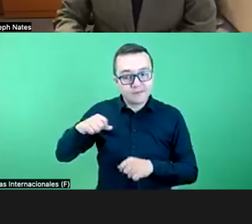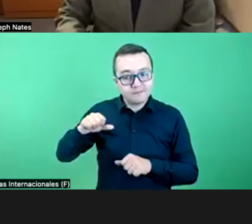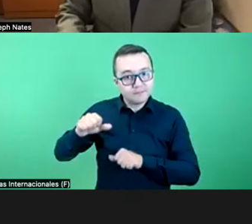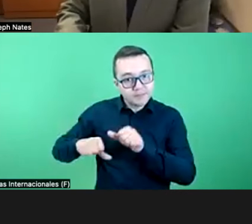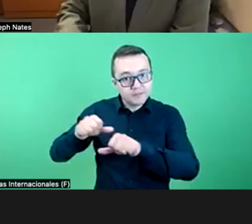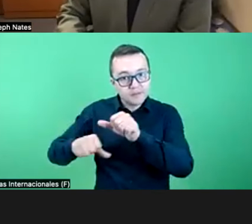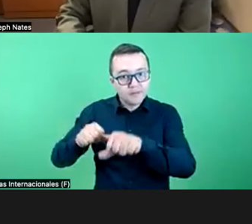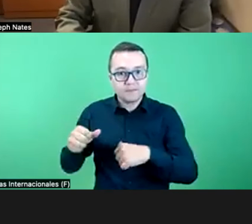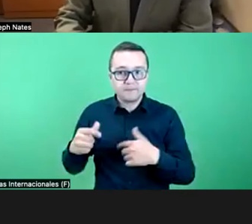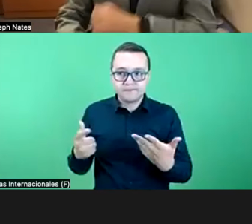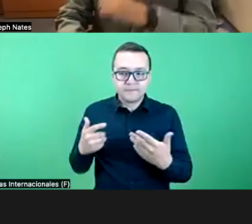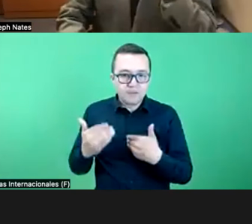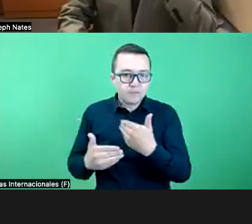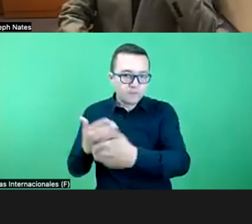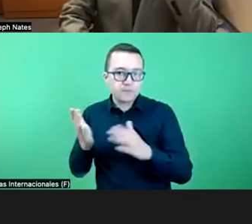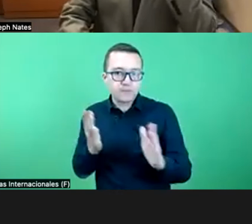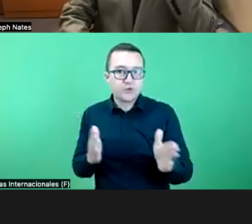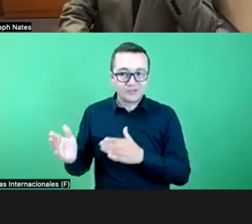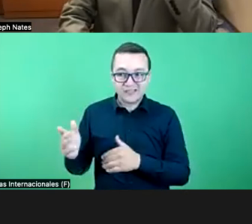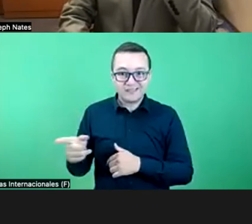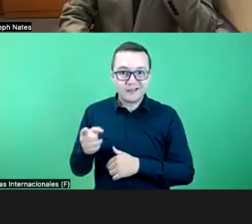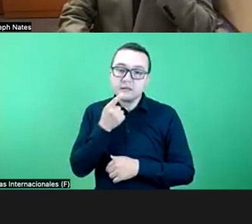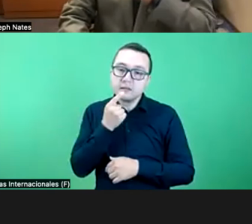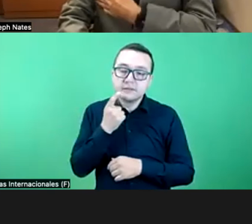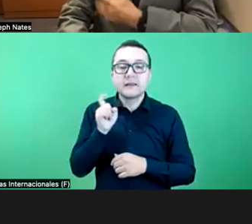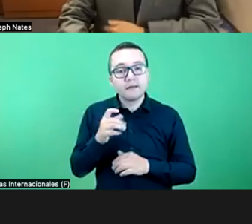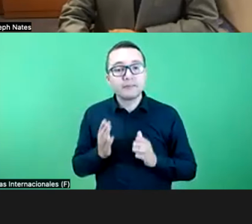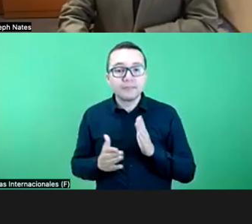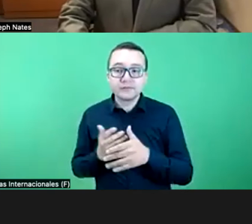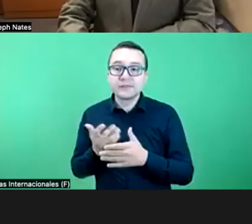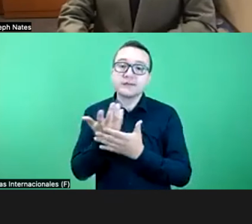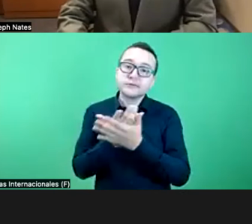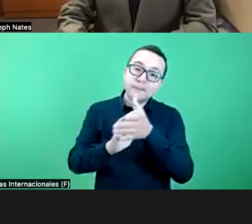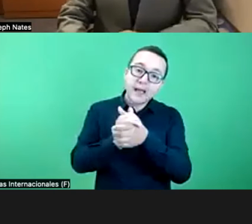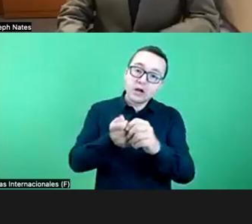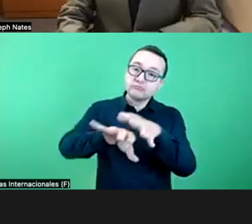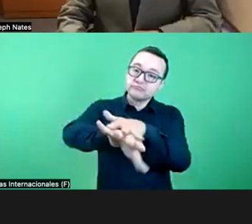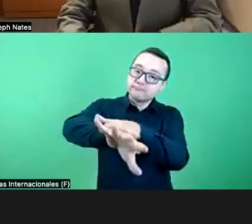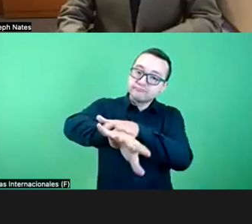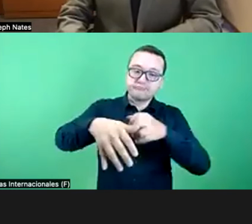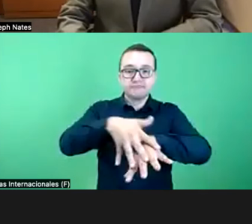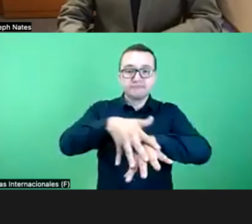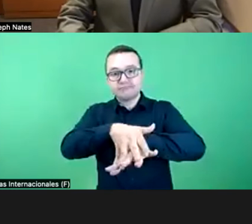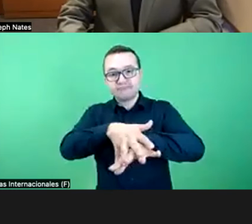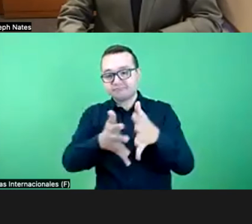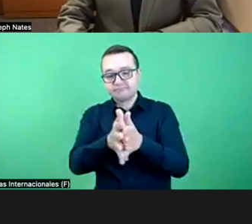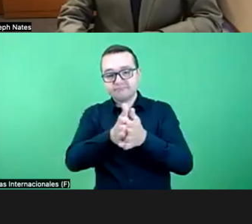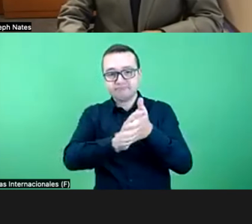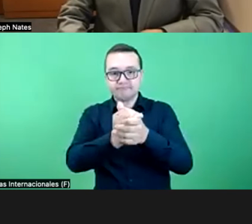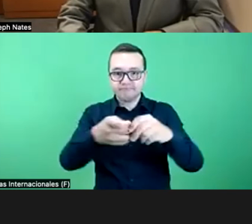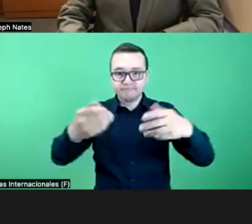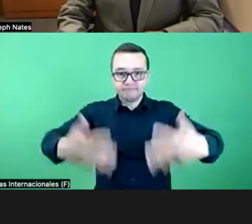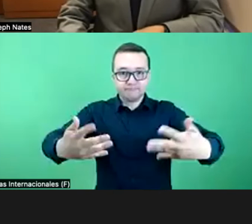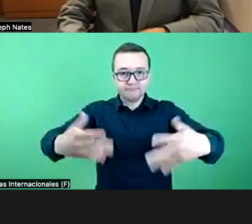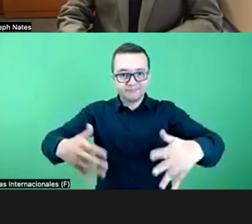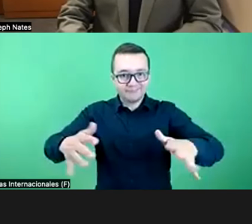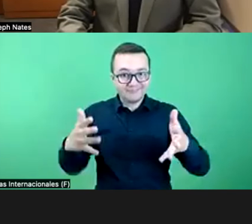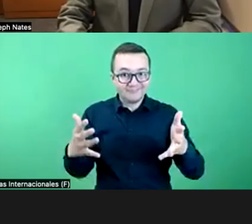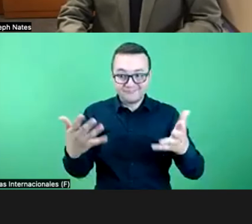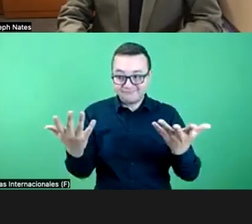j'enseigne aux conseillers professionnels à à suivre bien se laver certaines les mains, procédures, comme par etc., exemple le lavage de mains. il faut aussi Et leur c'est apprendre aussi à très important discuter de leur avec les apprendre patients